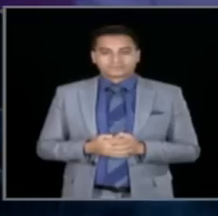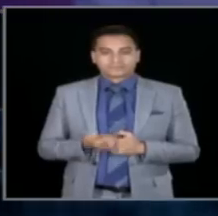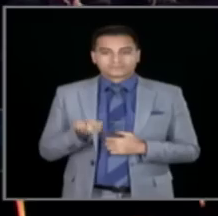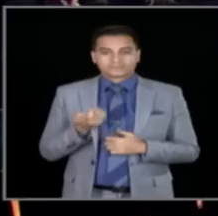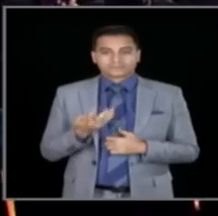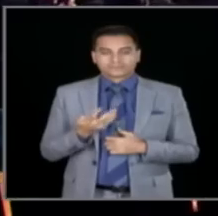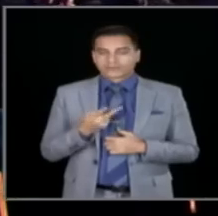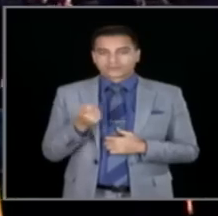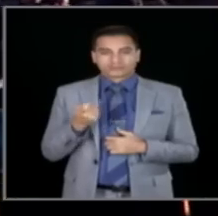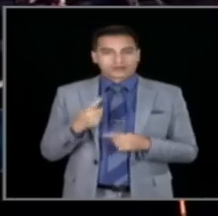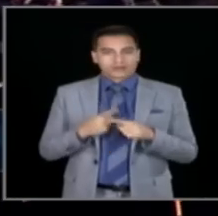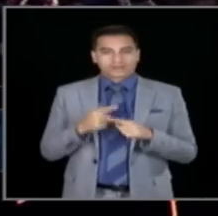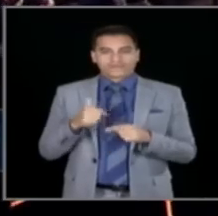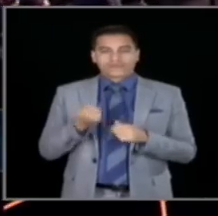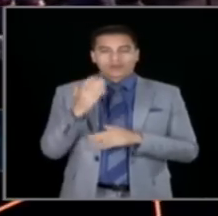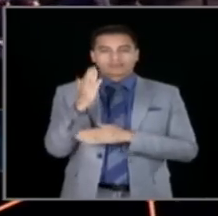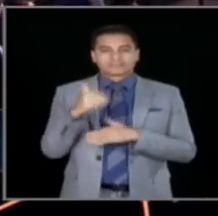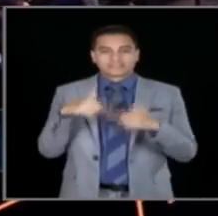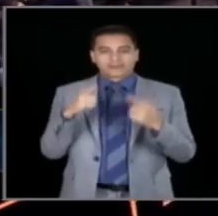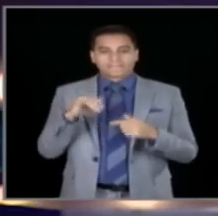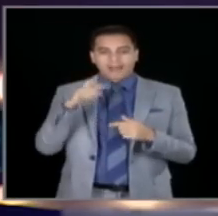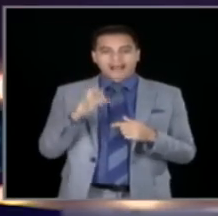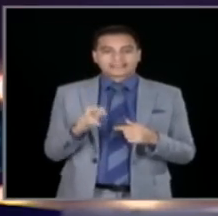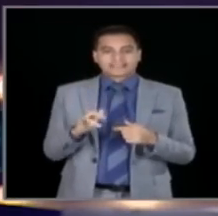45. غلط. ما هي العملة الرسمية لدولة ماليزيا؟